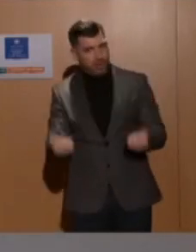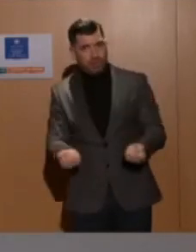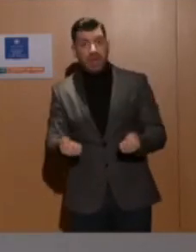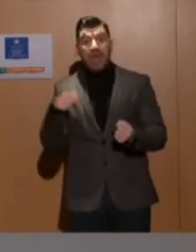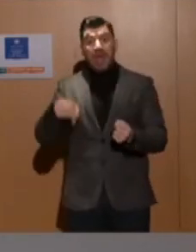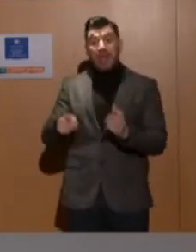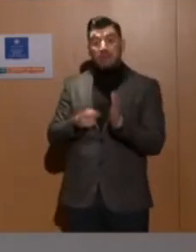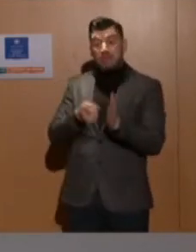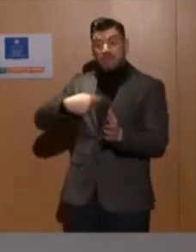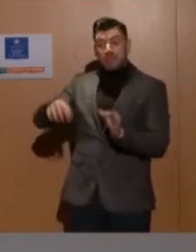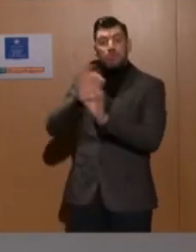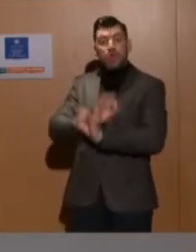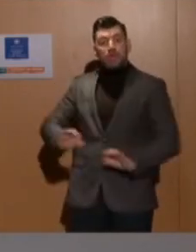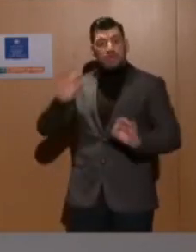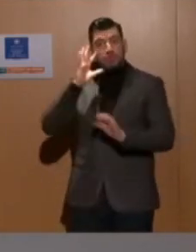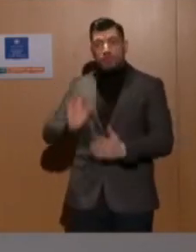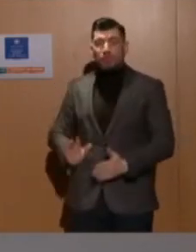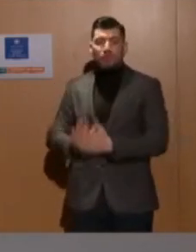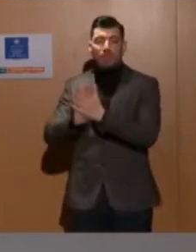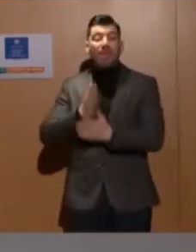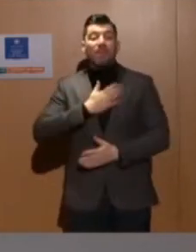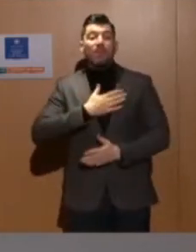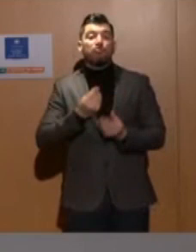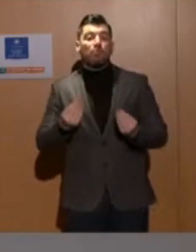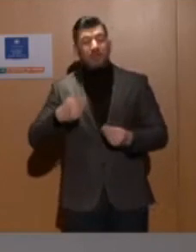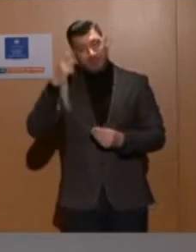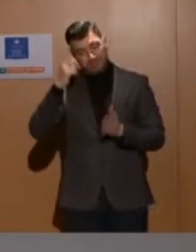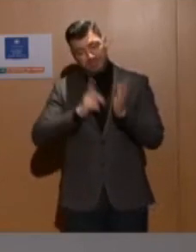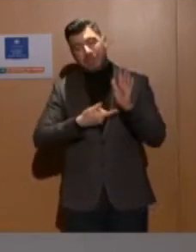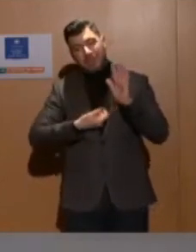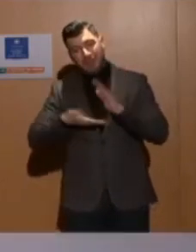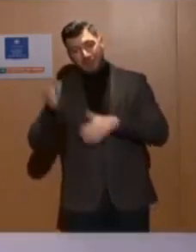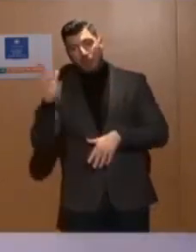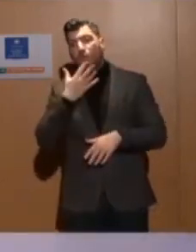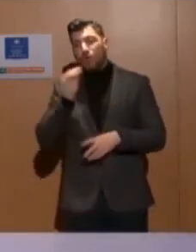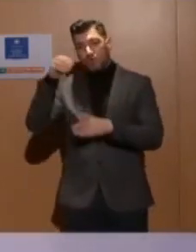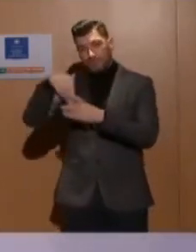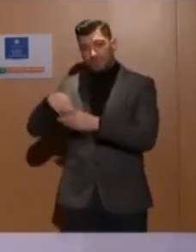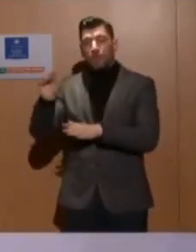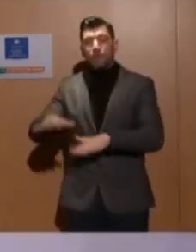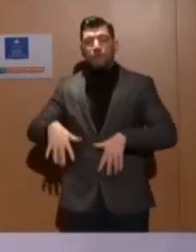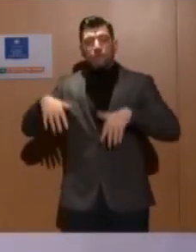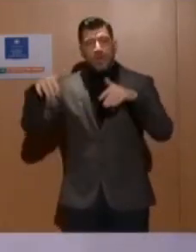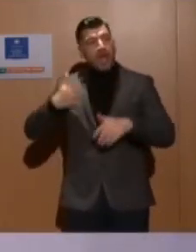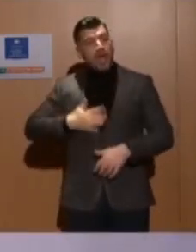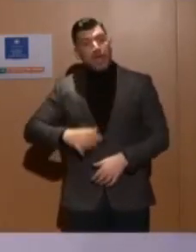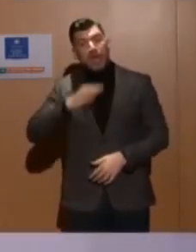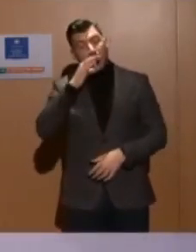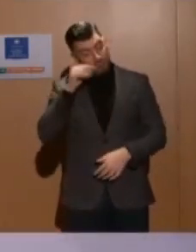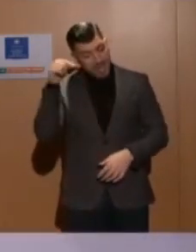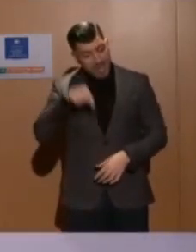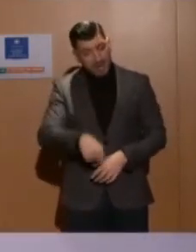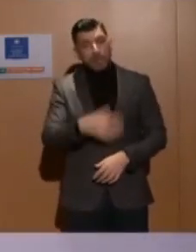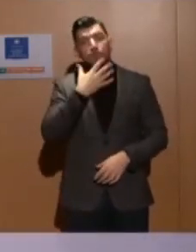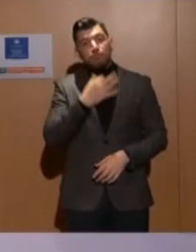αντιμετωπίσουμε. Λοιπόν, ευχαριστώ πάρα πολύ. Εγώ πρέπει να επιστρέψω στα κοινοβουλευτικά μου καθήκοντα. Αλλά ήθελα να είμαι εδώ για να δώσω αυτό το δημόσιο έβγες, αυτό που βλέπω για πρώτη φορά